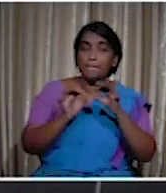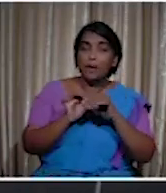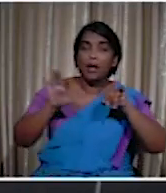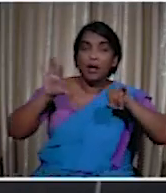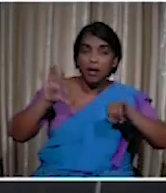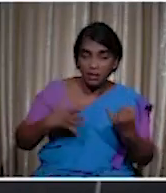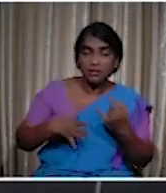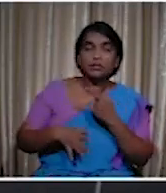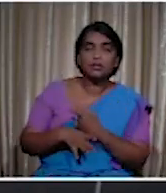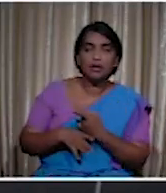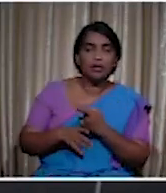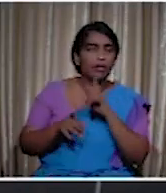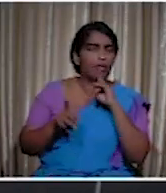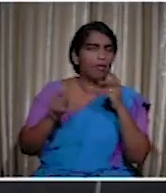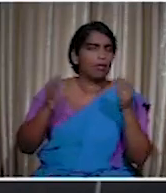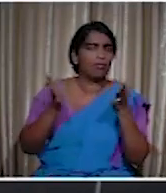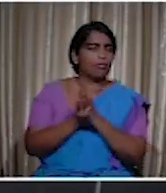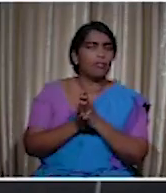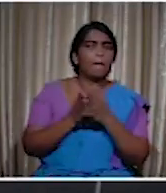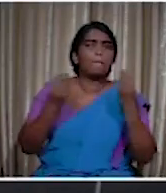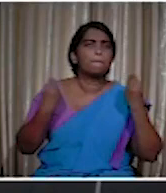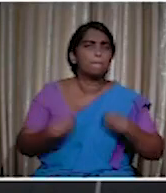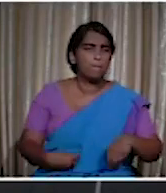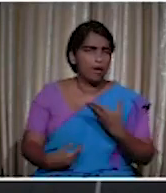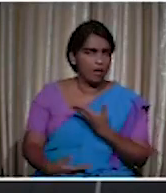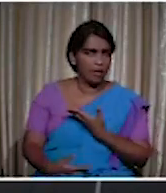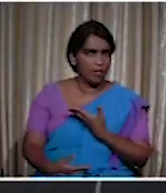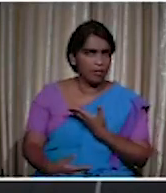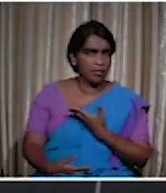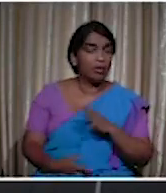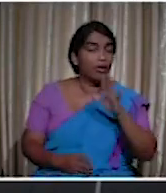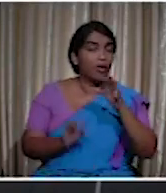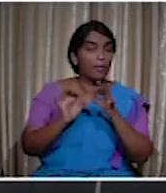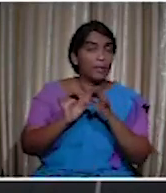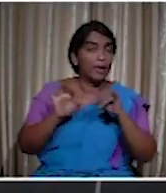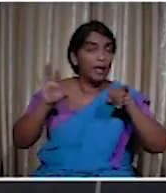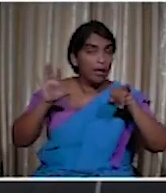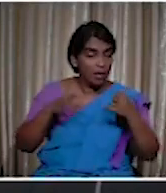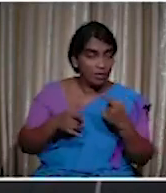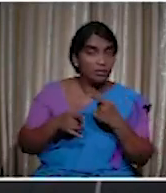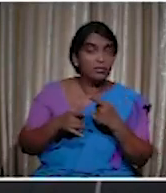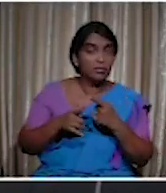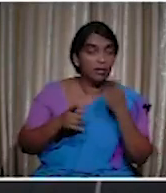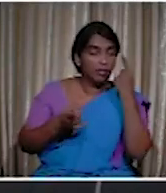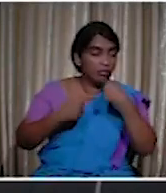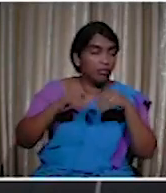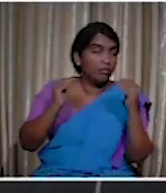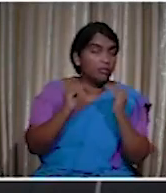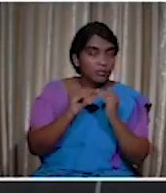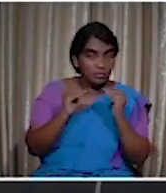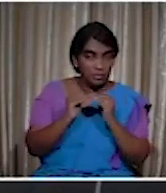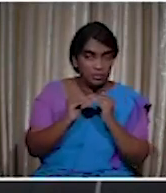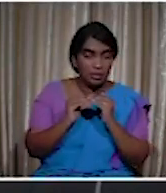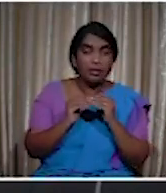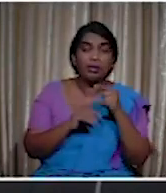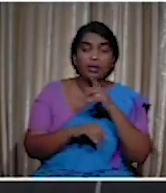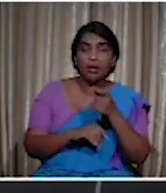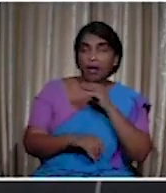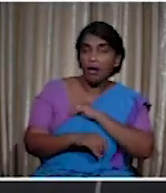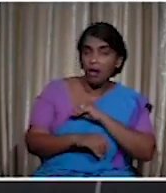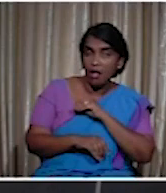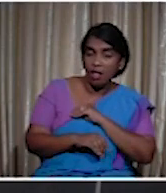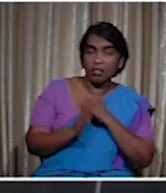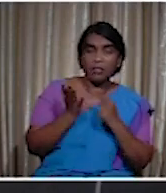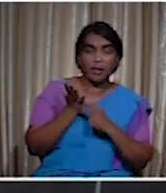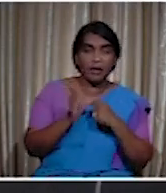බිලියන 600ක විතර ප්‍රමාණයක් ඔවුන්ට පාඩුවක් වෙනවා. හැබැයි රුපියල් බිලියන 600 සංසන්දනය කරන්න මේ ආදායම්